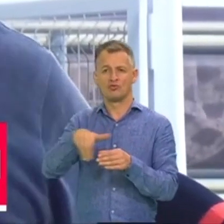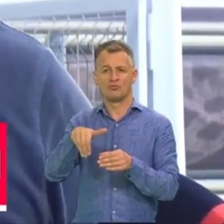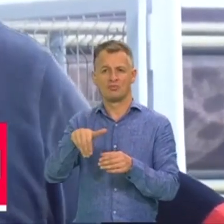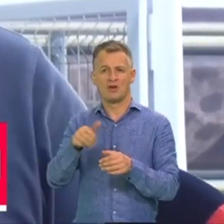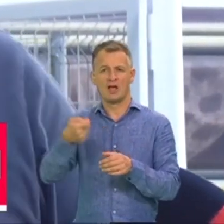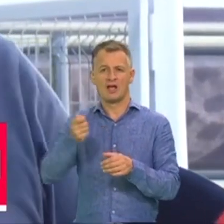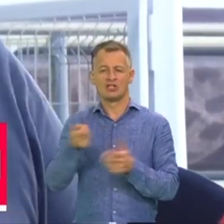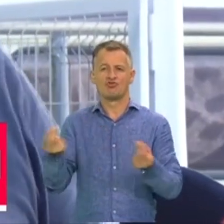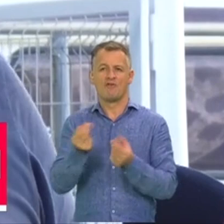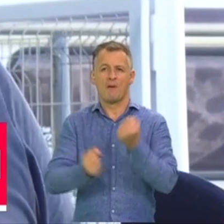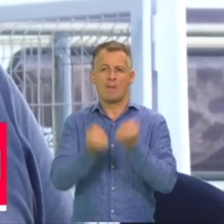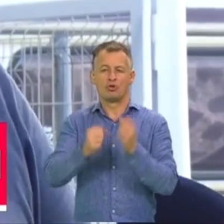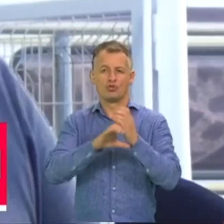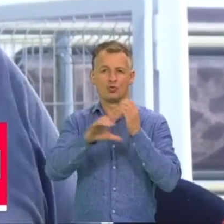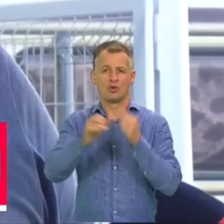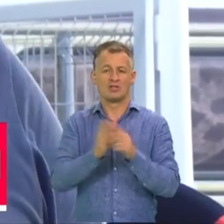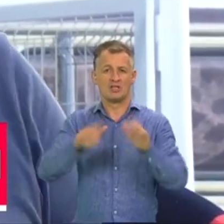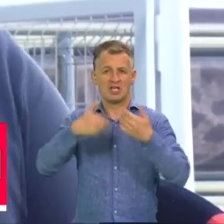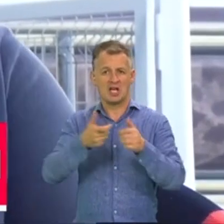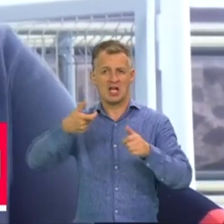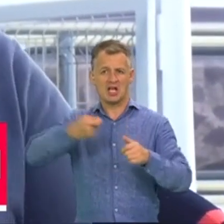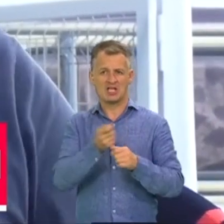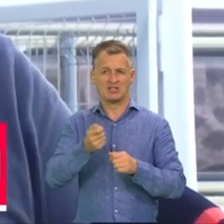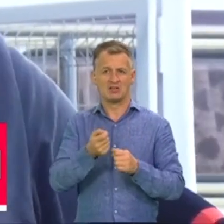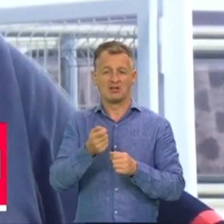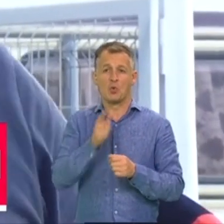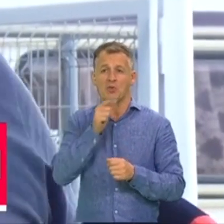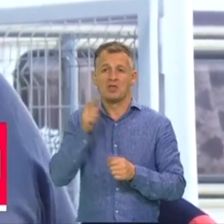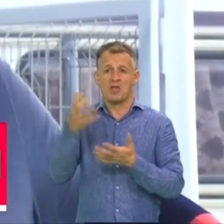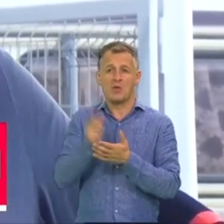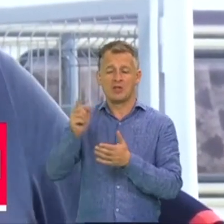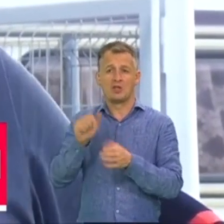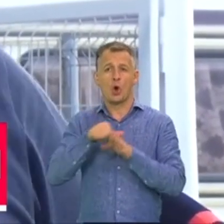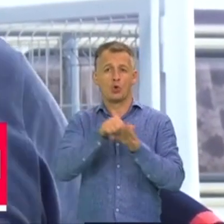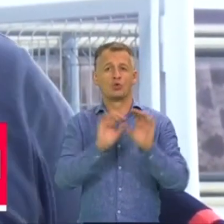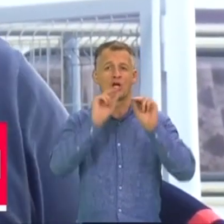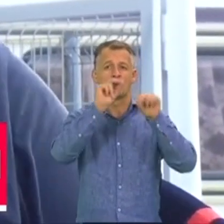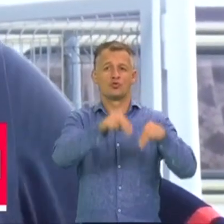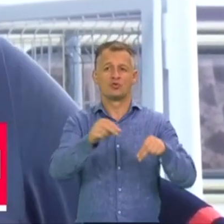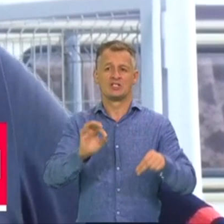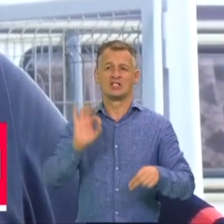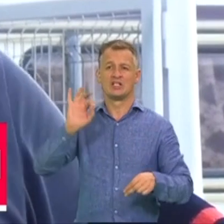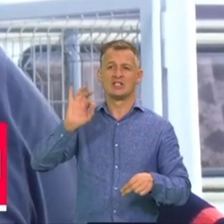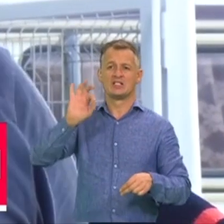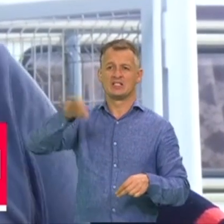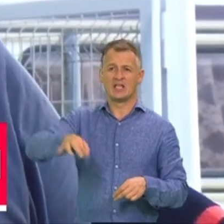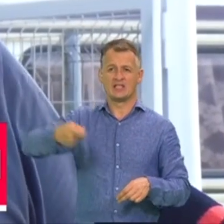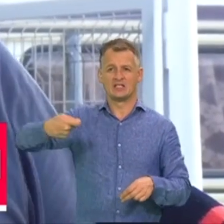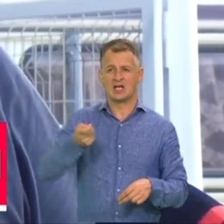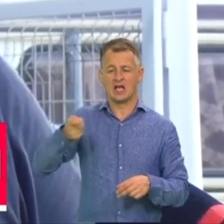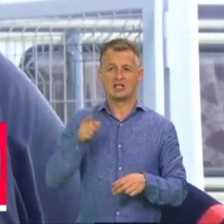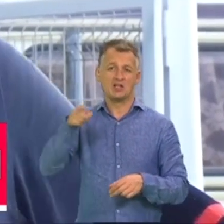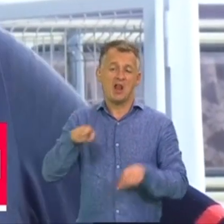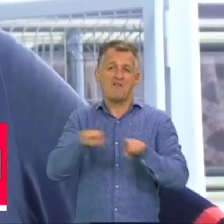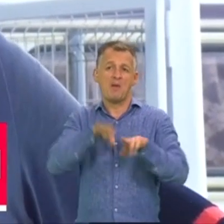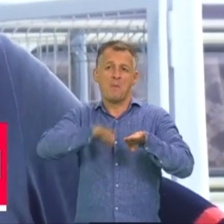autocisterne care distribuie gaz de unde iau ei și duc la stație. Aici e doar pe post de parcare, bazinele care se află în